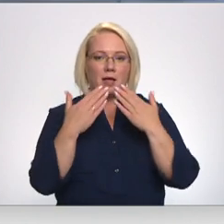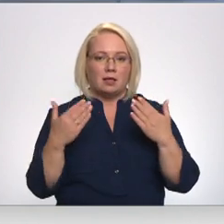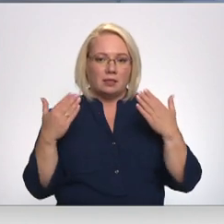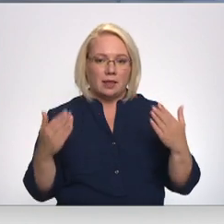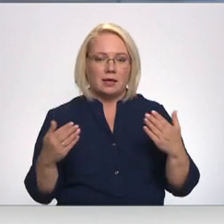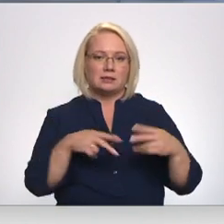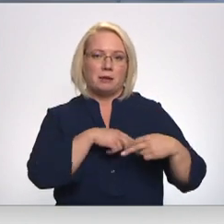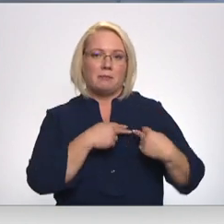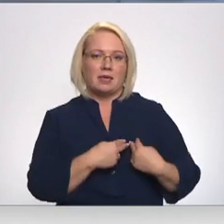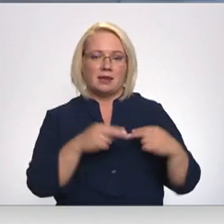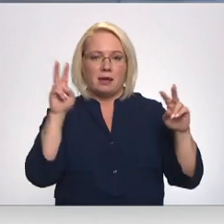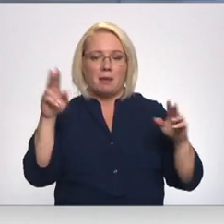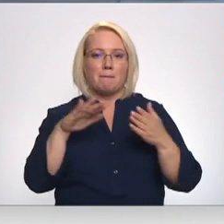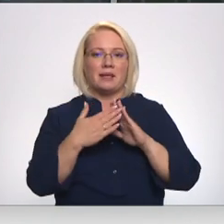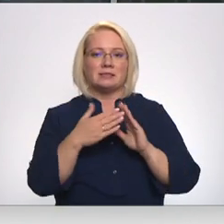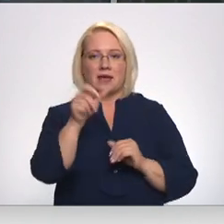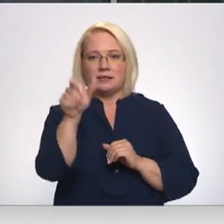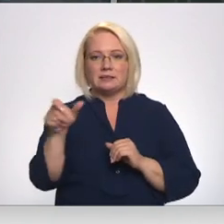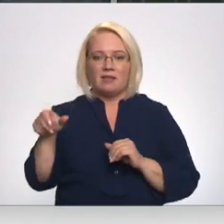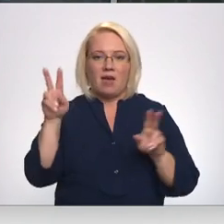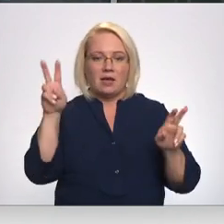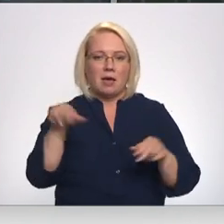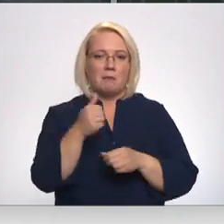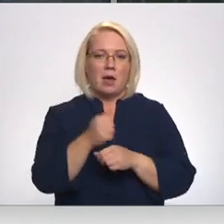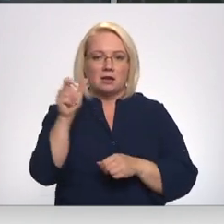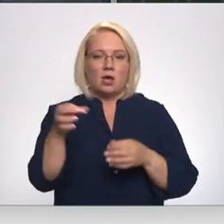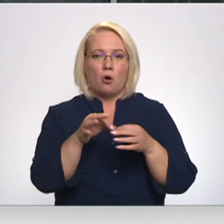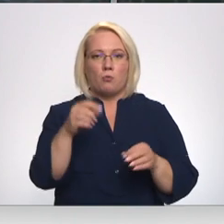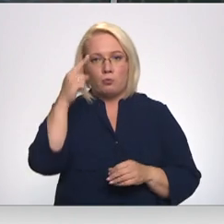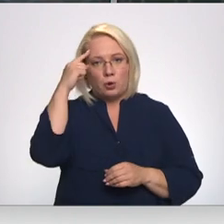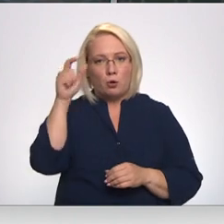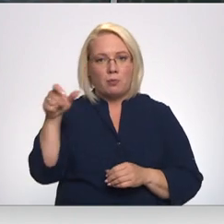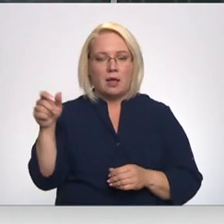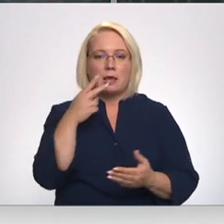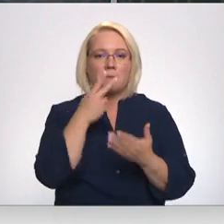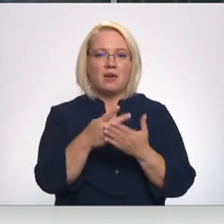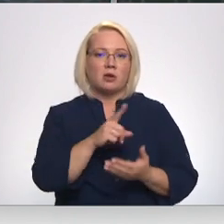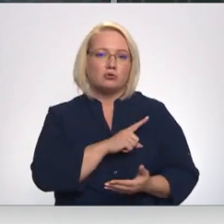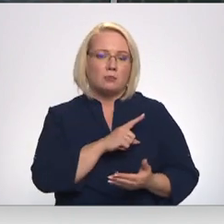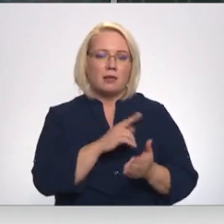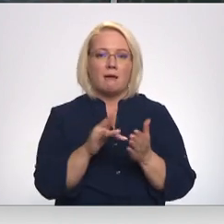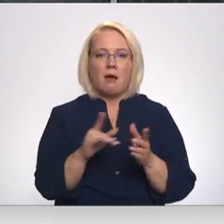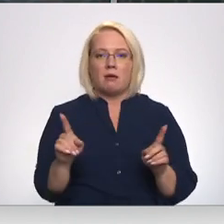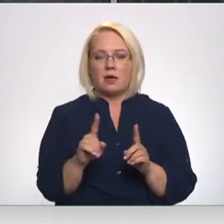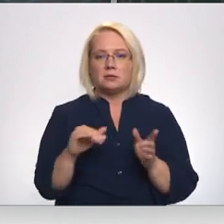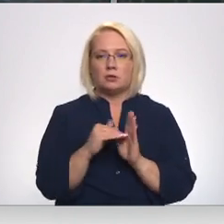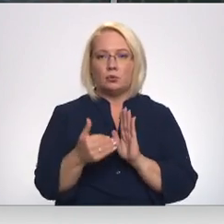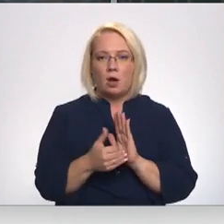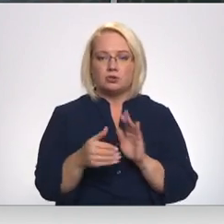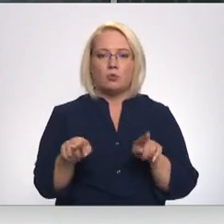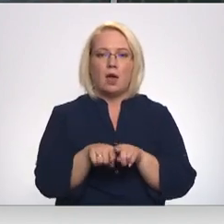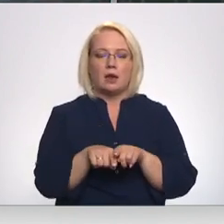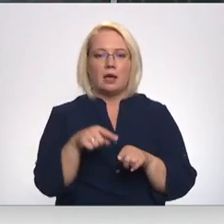Tātad biedrības pilsēta cilvēkiem pārstāvi un arī brīvprātīgiem šodien pievērš uzmanību tam, kāda ir situācija un